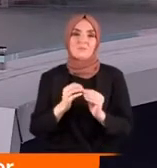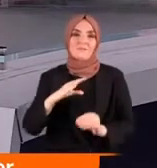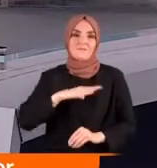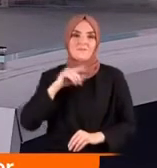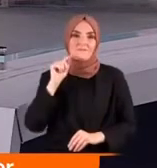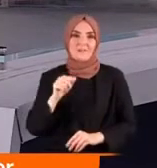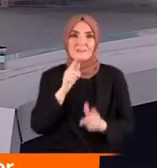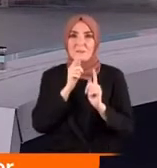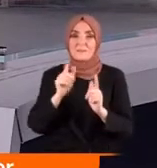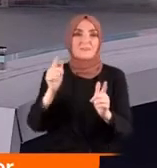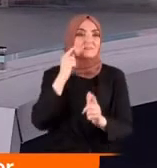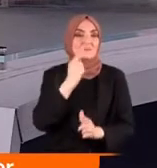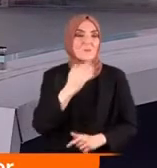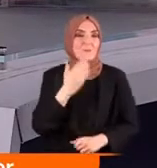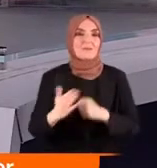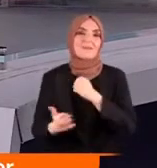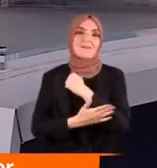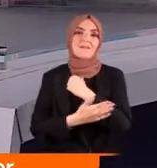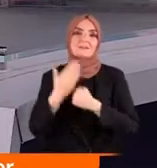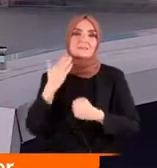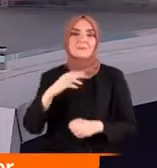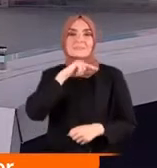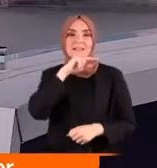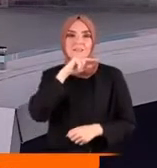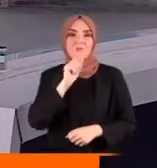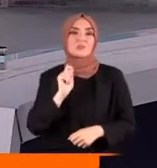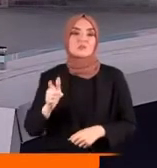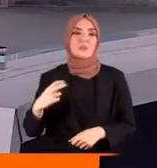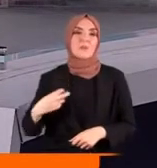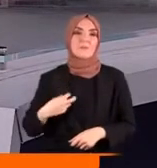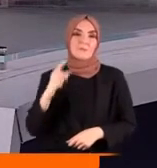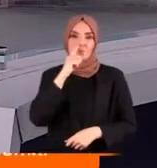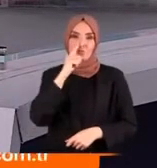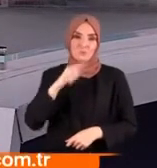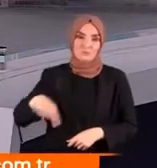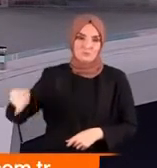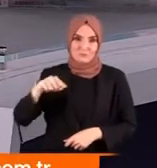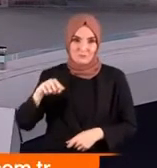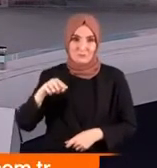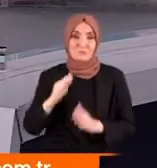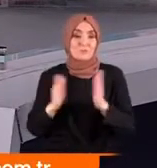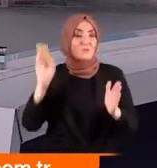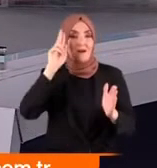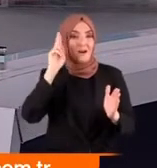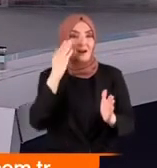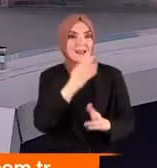Emniyet Müdürlüğü ekipleri yetişti ve Ecem'e en büyük hayali olan elektrikli bisiklet hediye edildi.